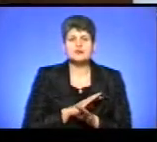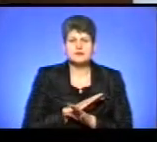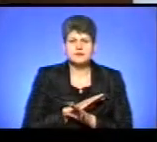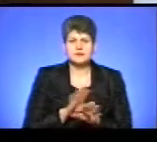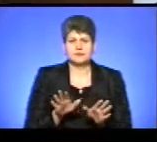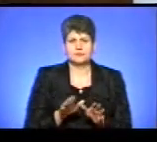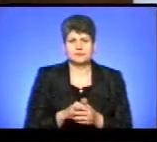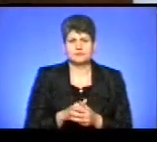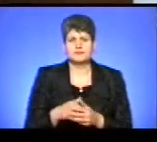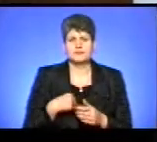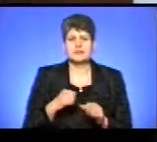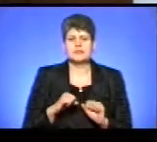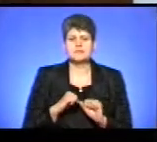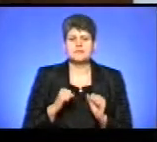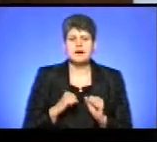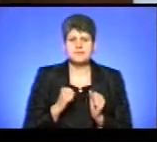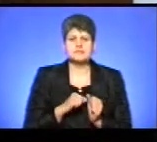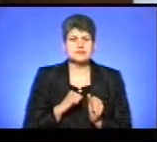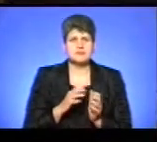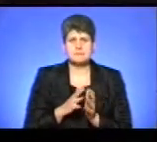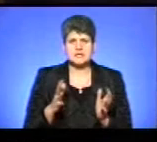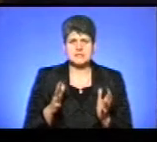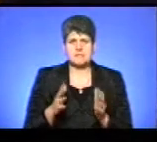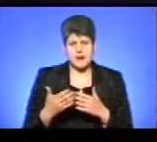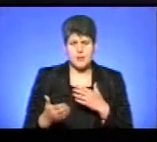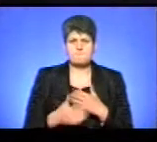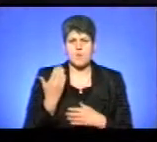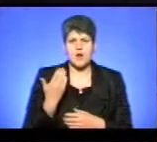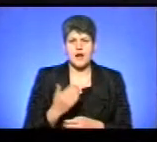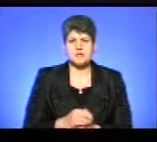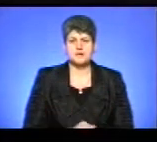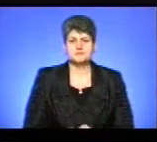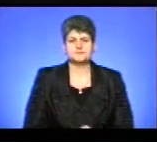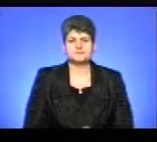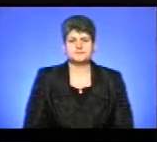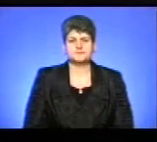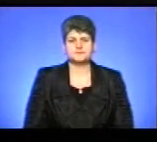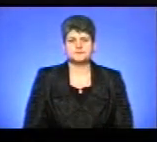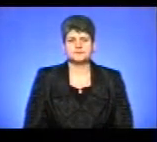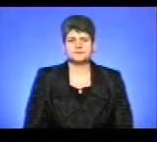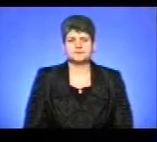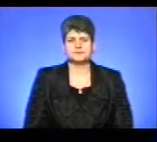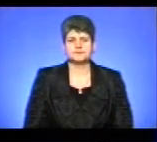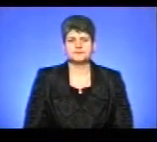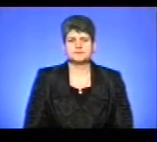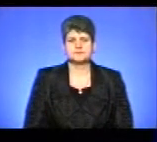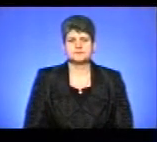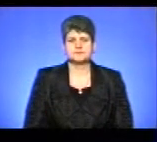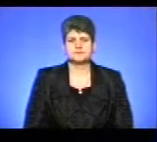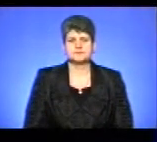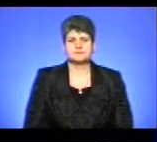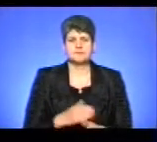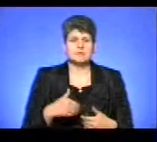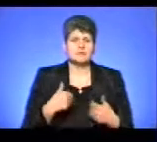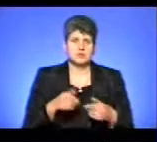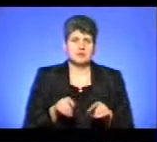Ми вимагаємо саме максимальне покарання. Любов Гадомська, Юрій Багрій. Новини. Ми